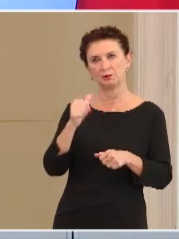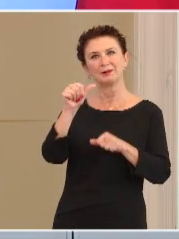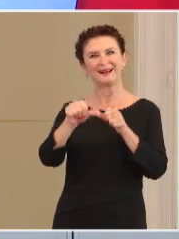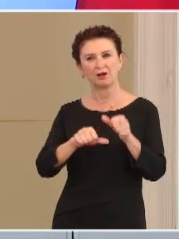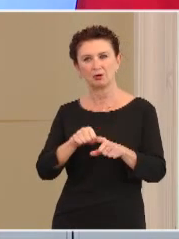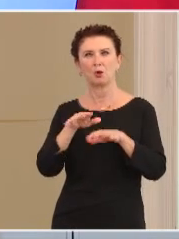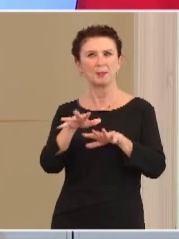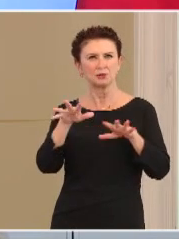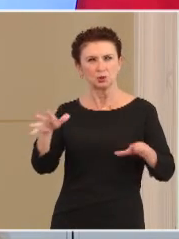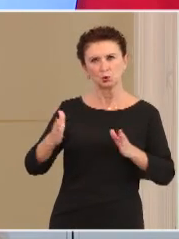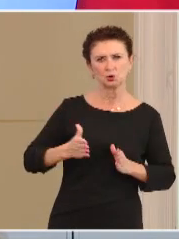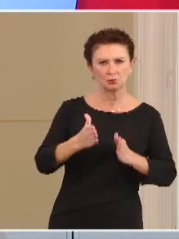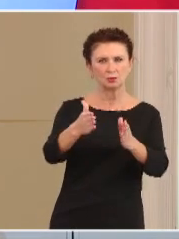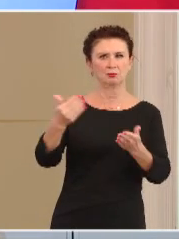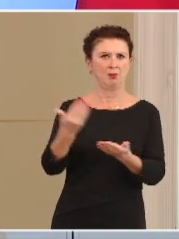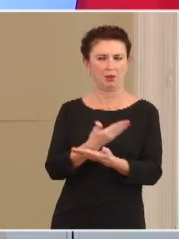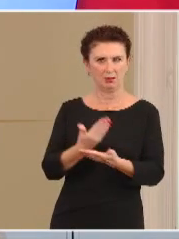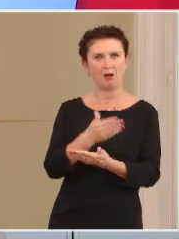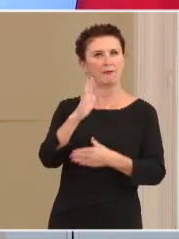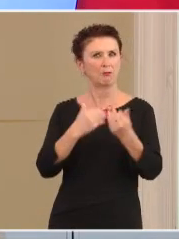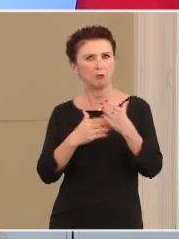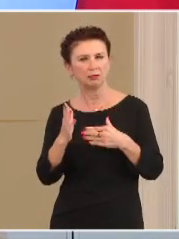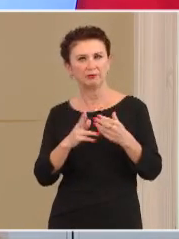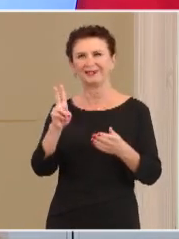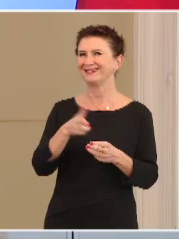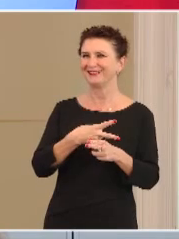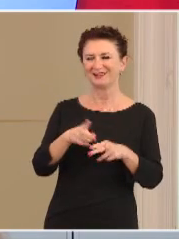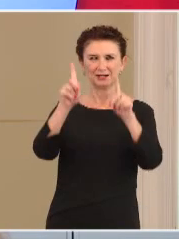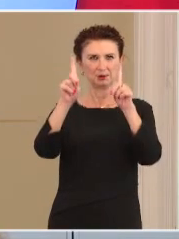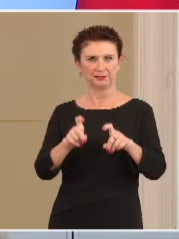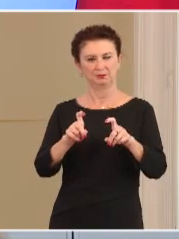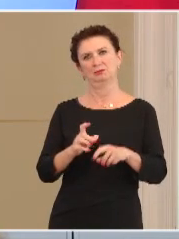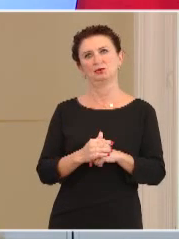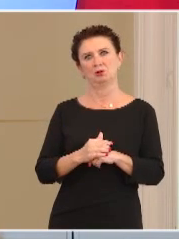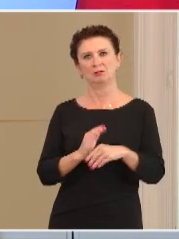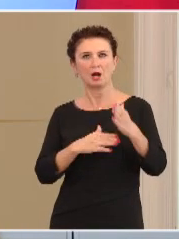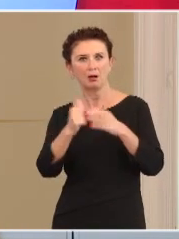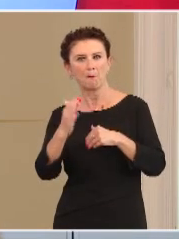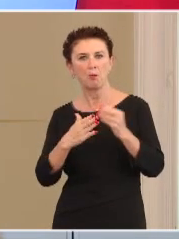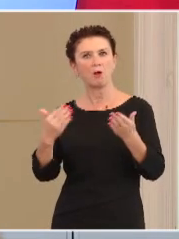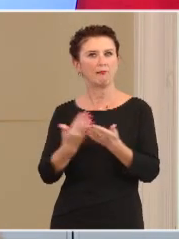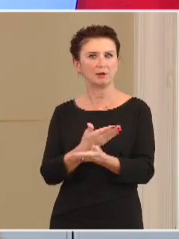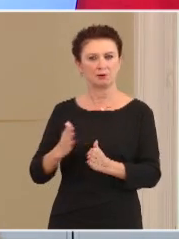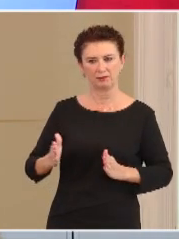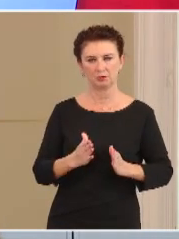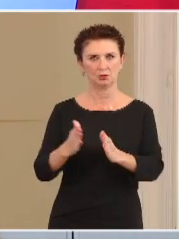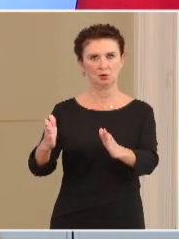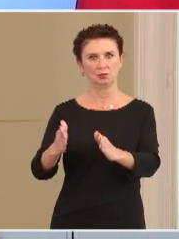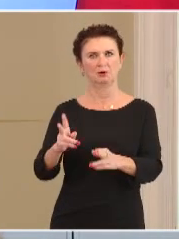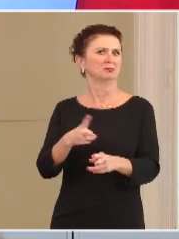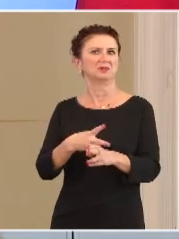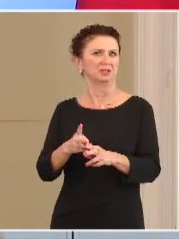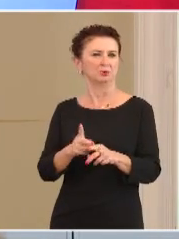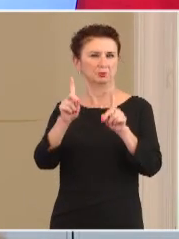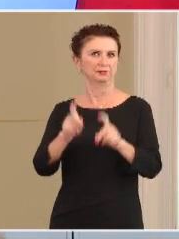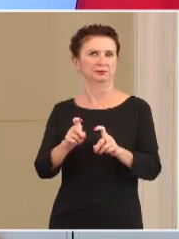z kopyta ruszy budowa? Kiedy będziemy widzieli jakieś przełomowe inwestycje? Czy to będzie się po prostu tak odbywało, że tak jak teraz trwają